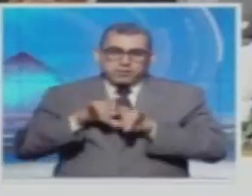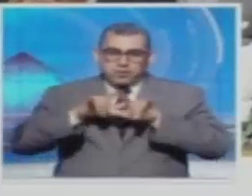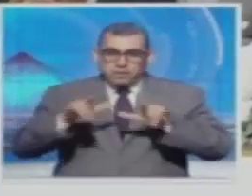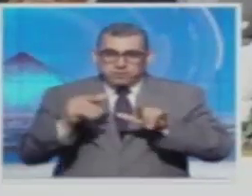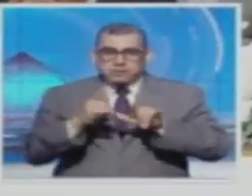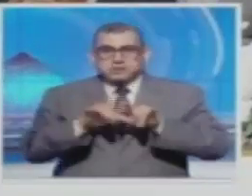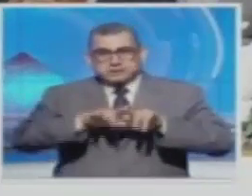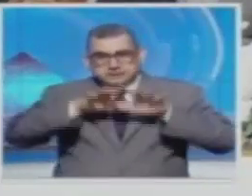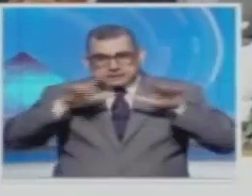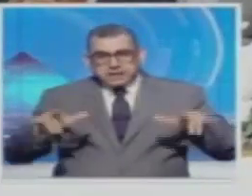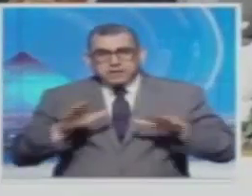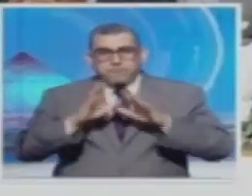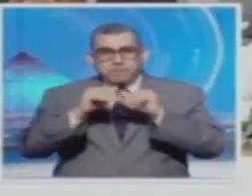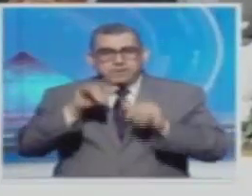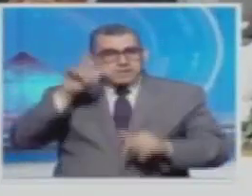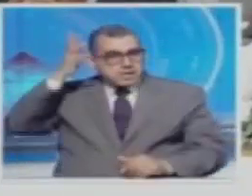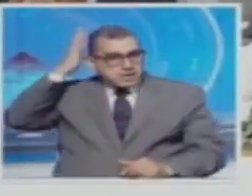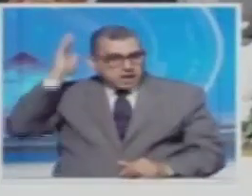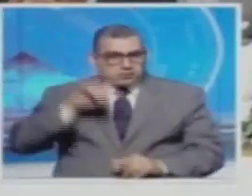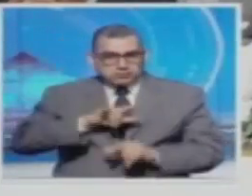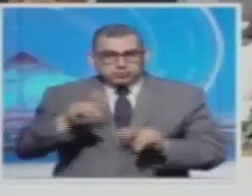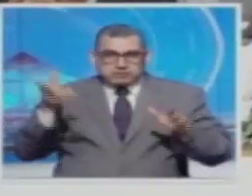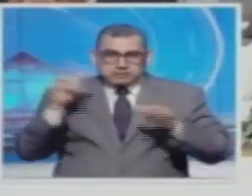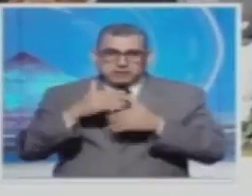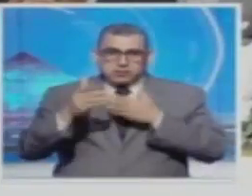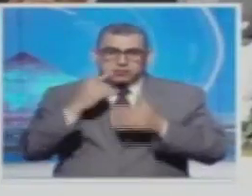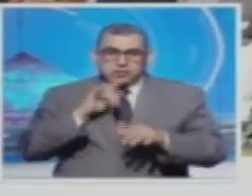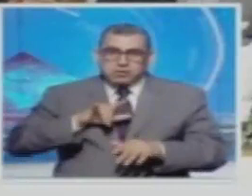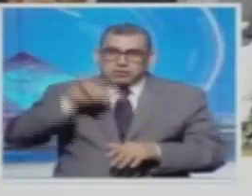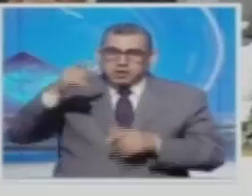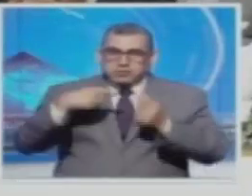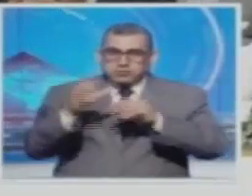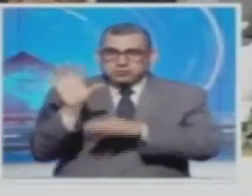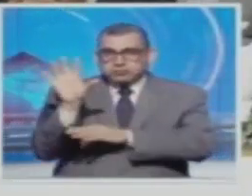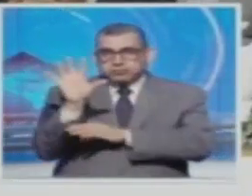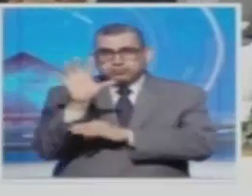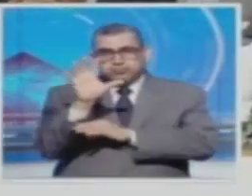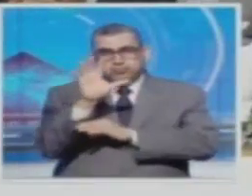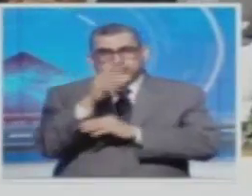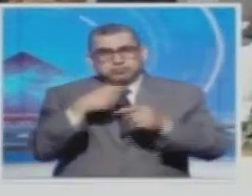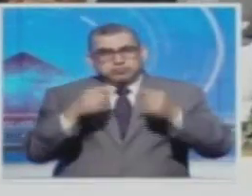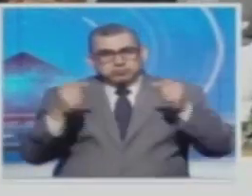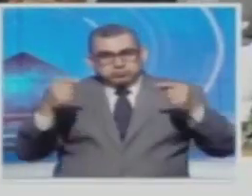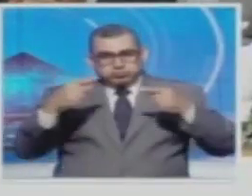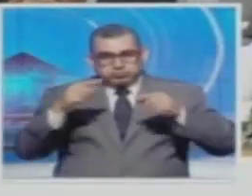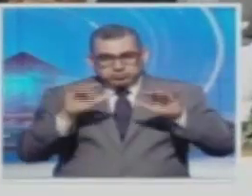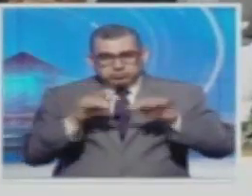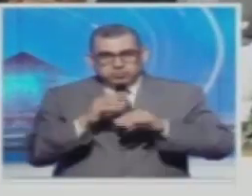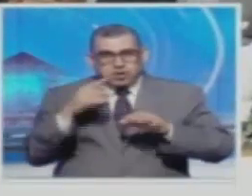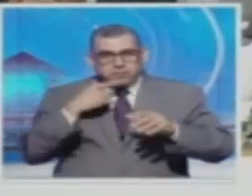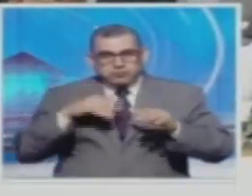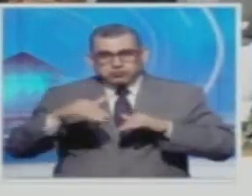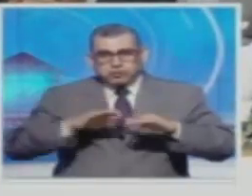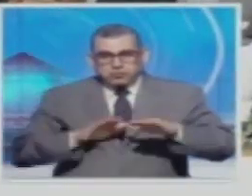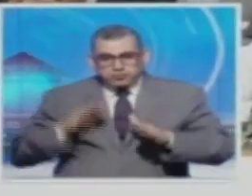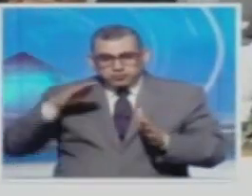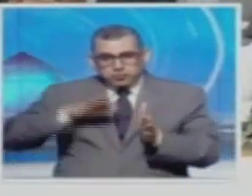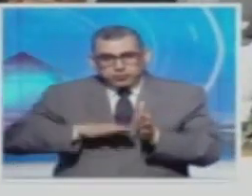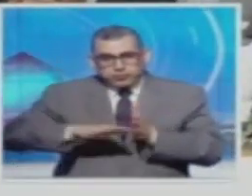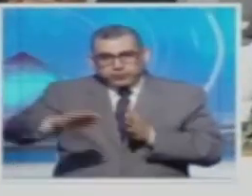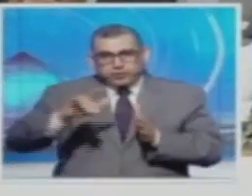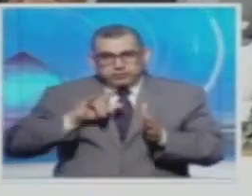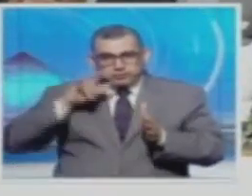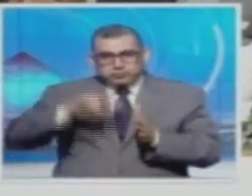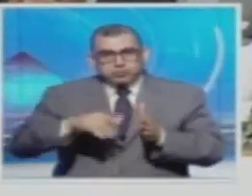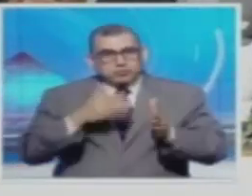مصر للطيران، إلى جانب تطوير نظم الملاحة والمراقبة الجوية وكذلك المرافق والمنشآت الخدمية ذات الصلة